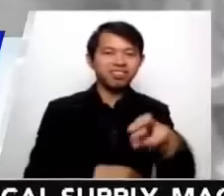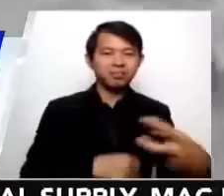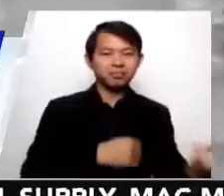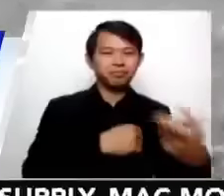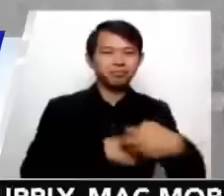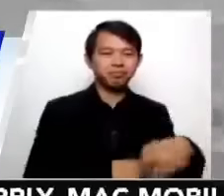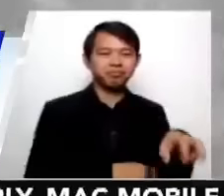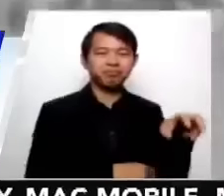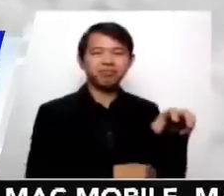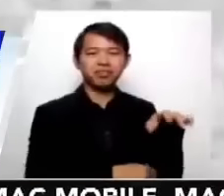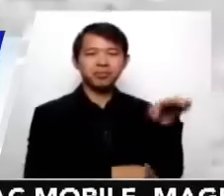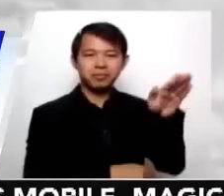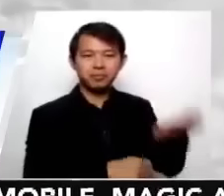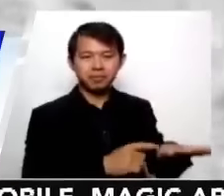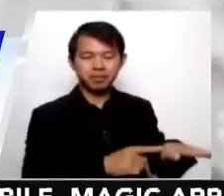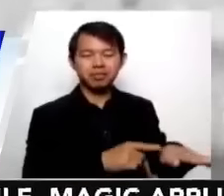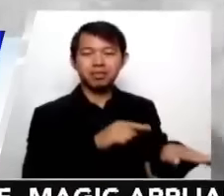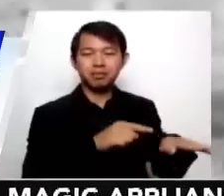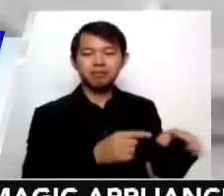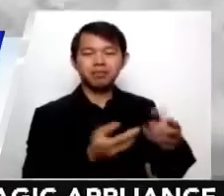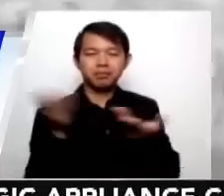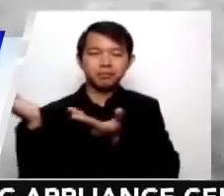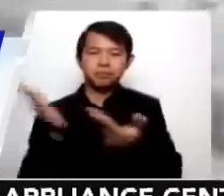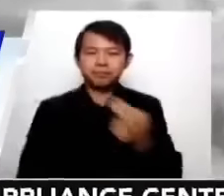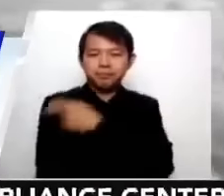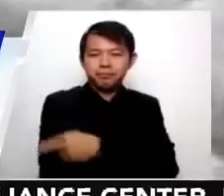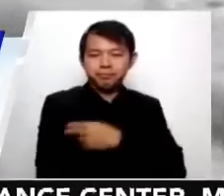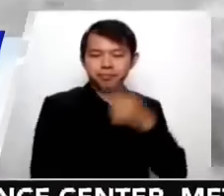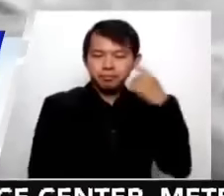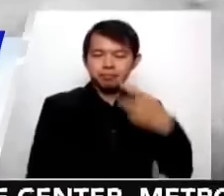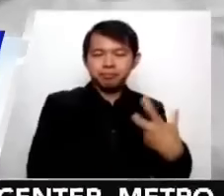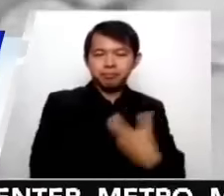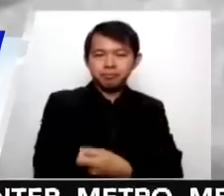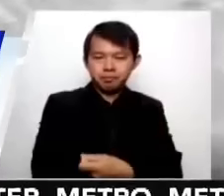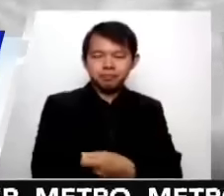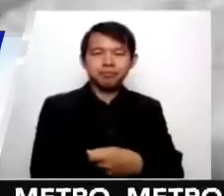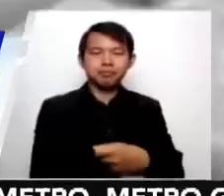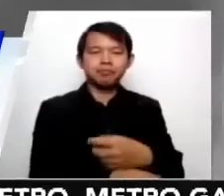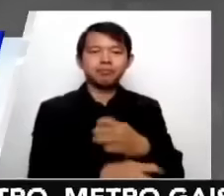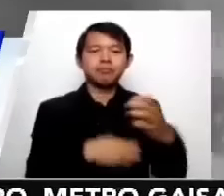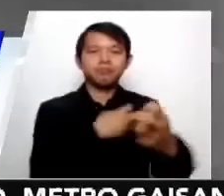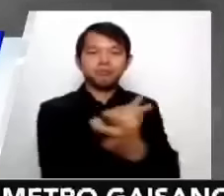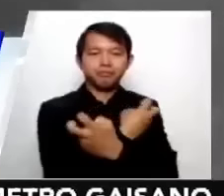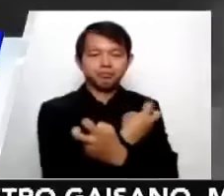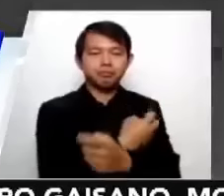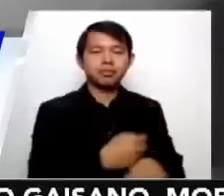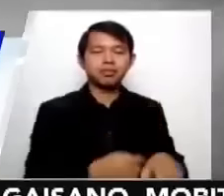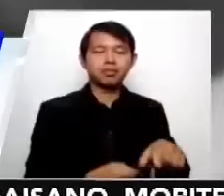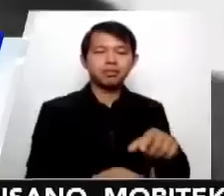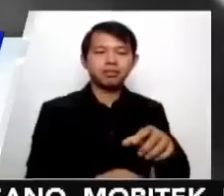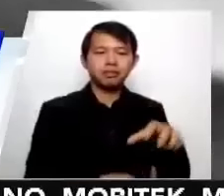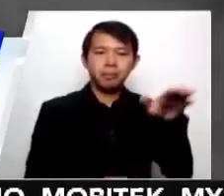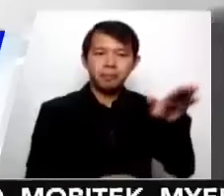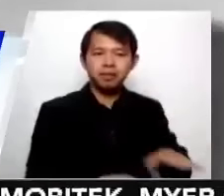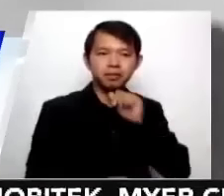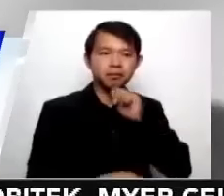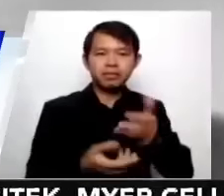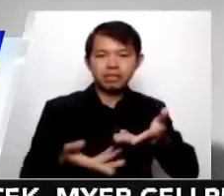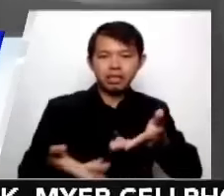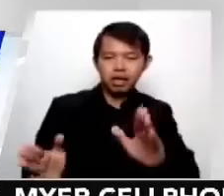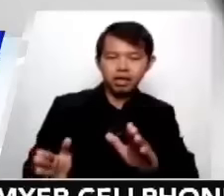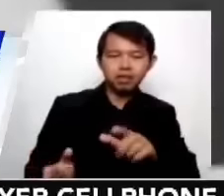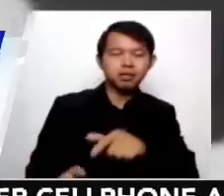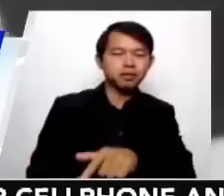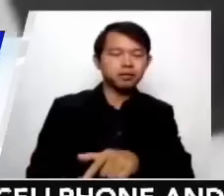sa ospital para maturukan ng anti-venom. Hindi raw pinakawalan ng bata ang ahas at inilagay pa sa aquarium sa kanilang